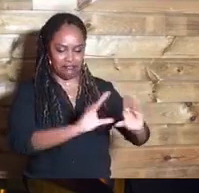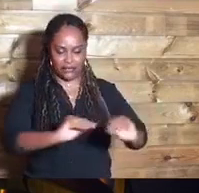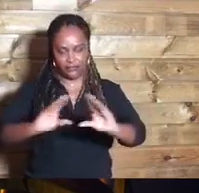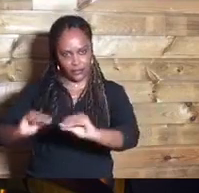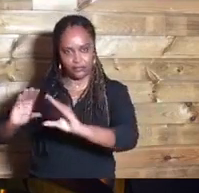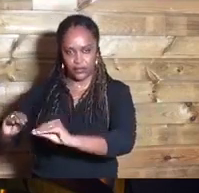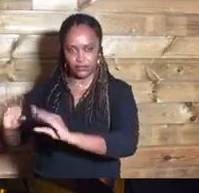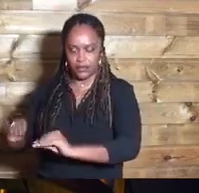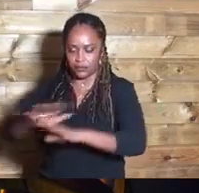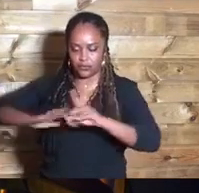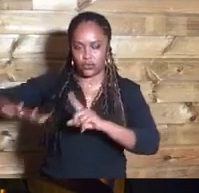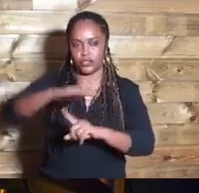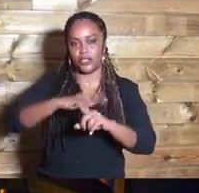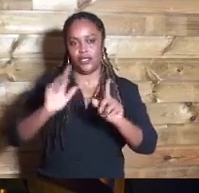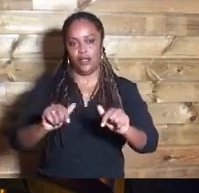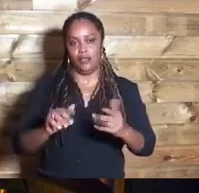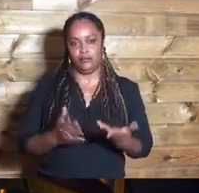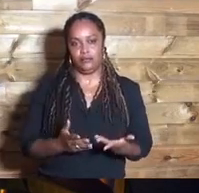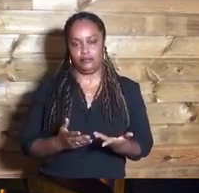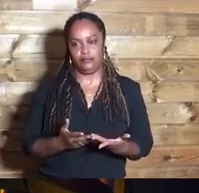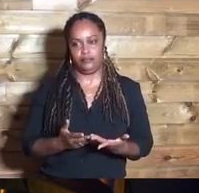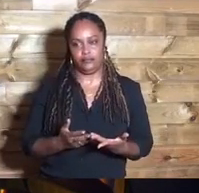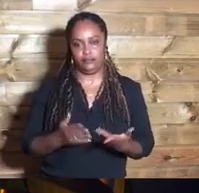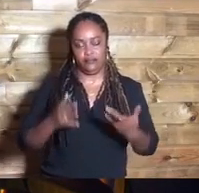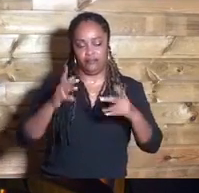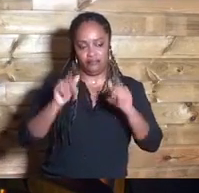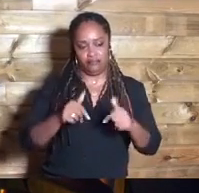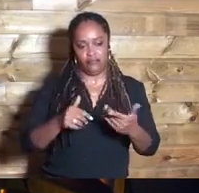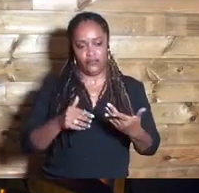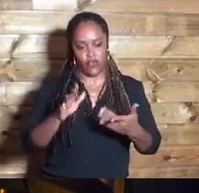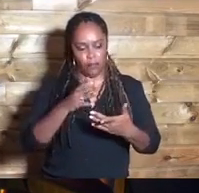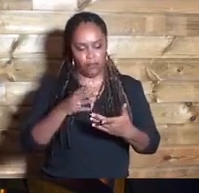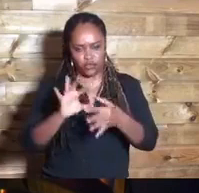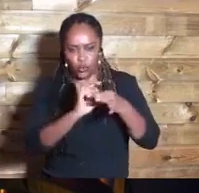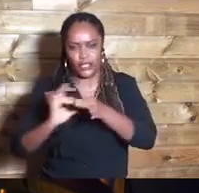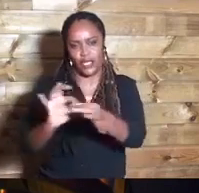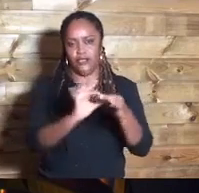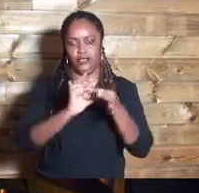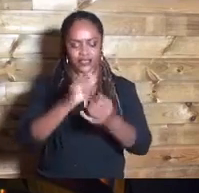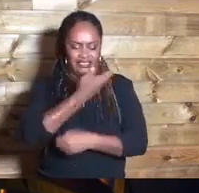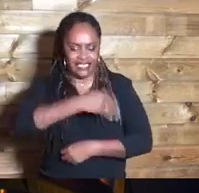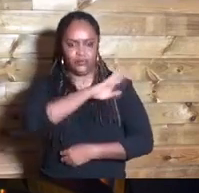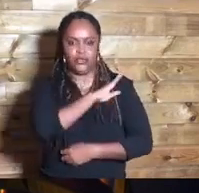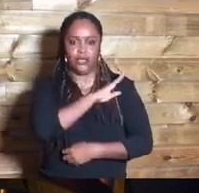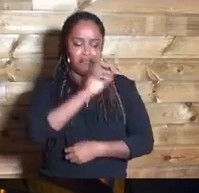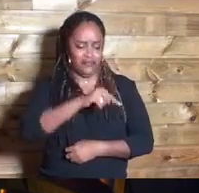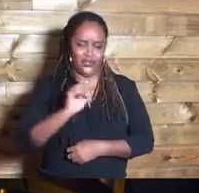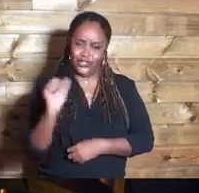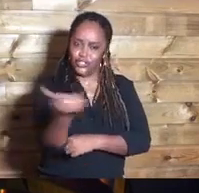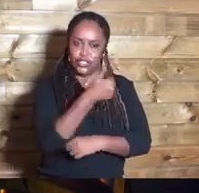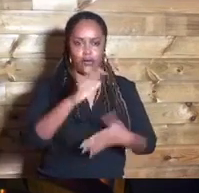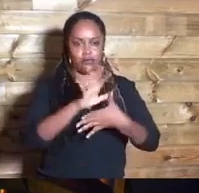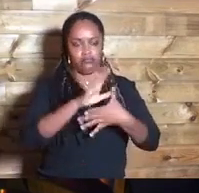société qui nie des valeurs morales de solidarité et de responsabilité. Nous qu'a considéré, moi